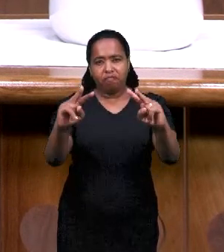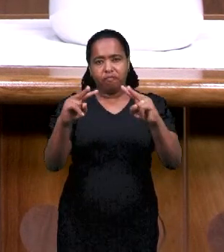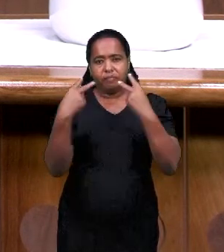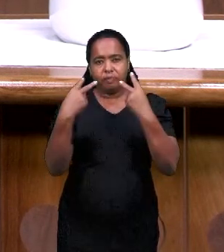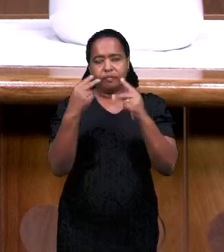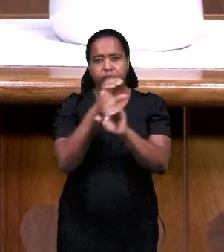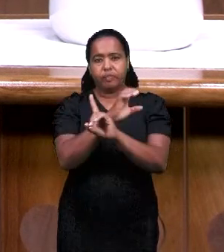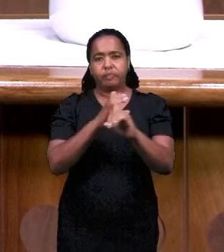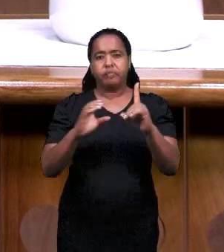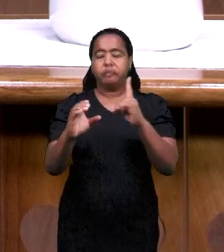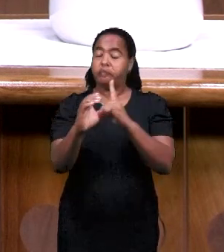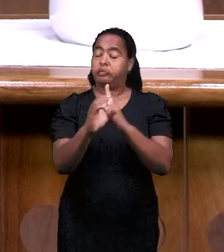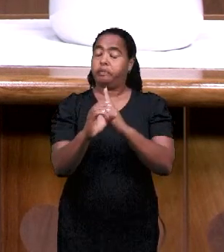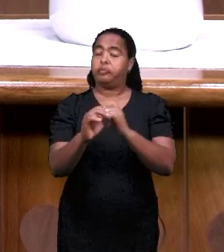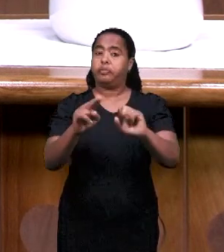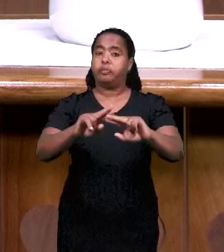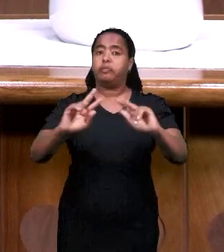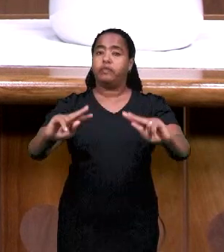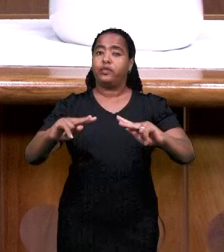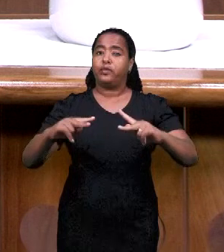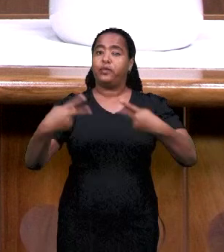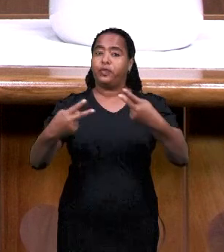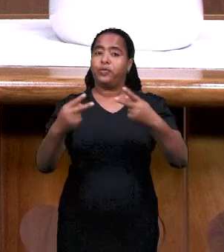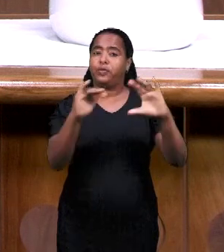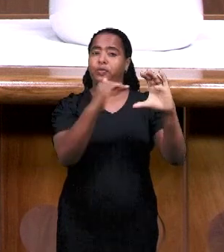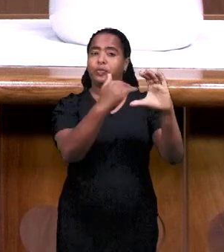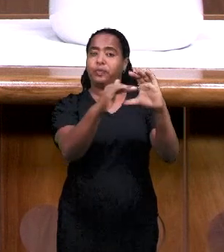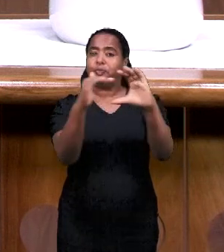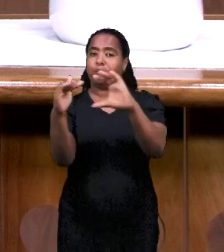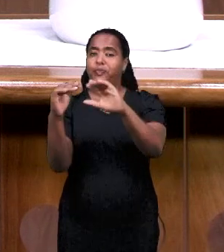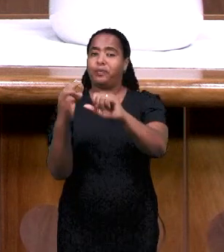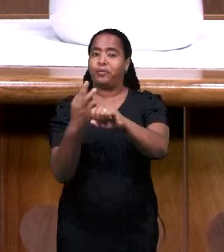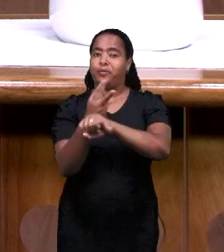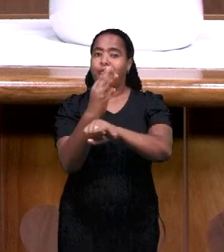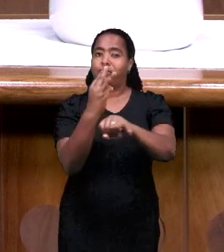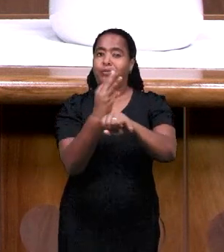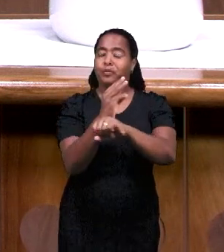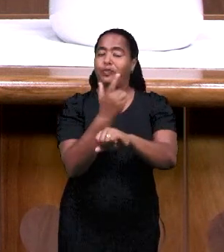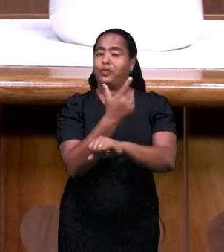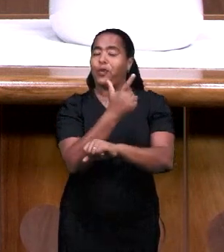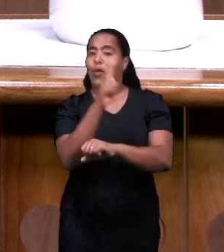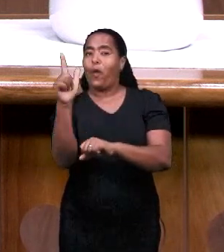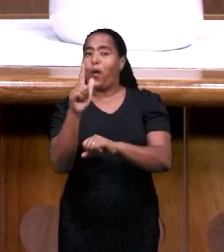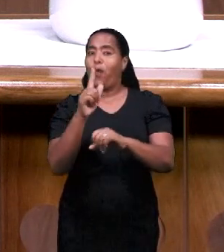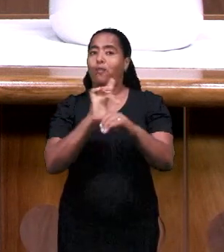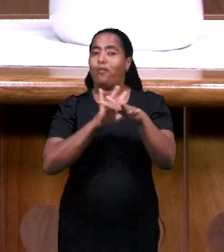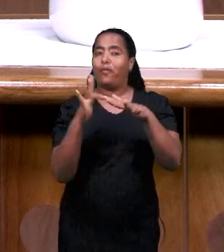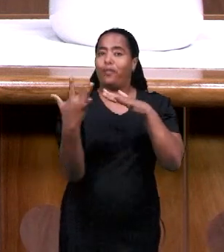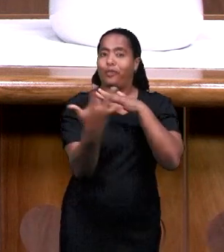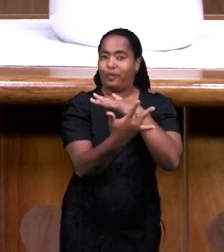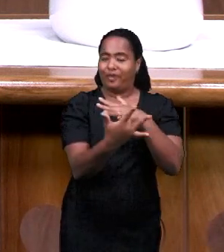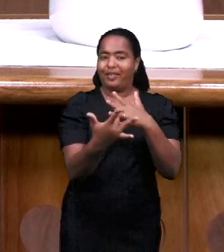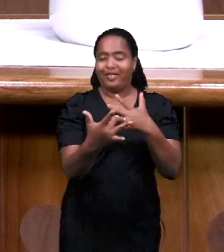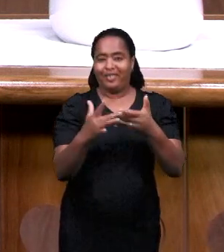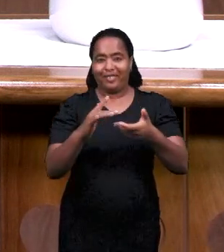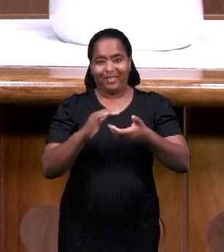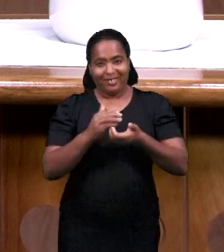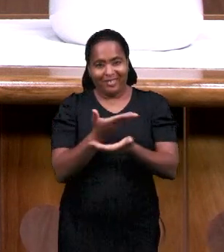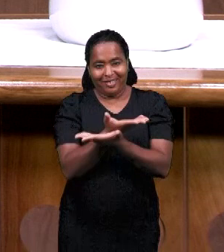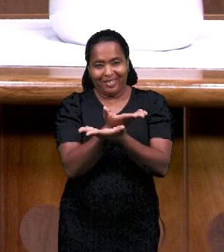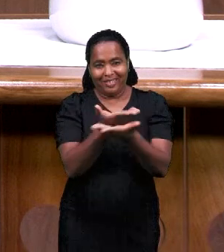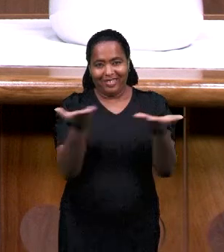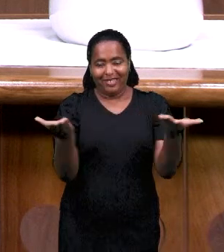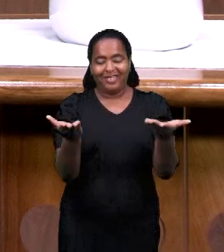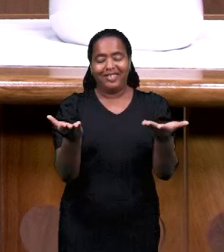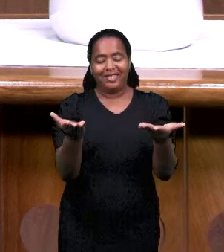lien qui vous a été envoyé par WhatsApp ou pour d'autres moyens de communication. Je vous salue, qui est notre visiteur